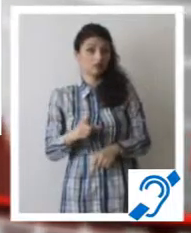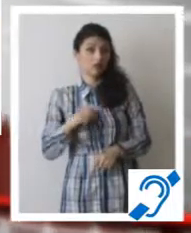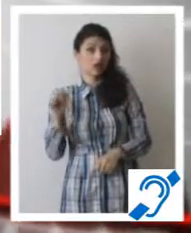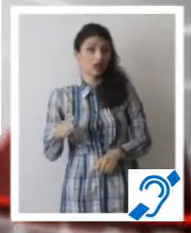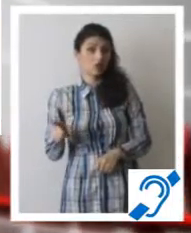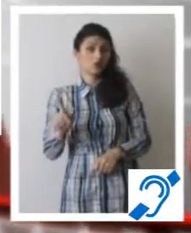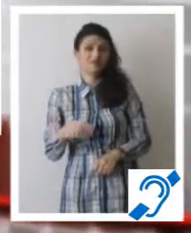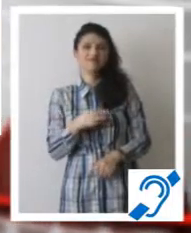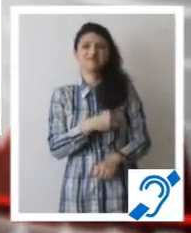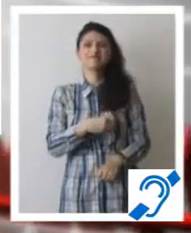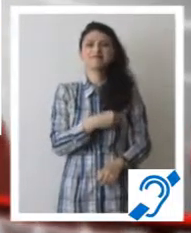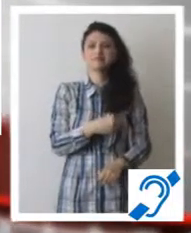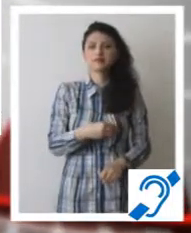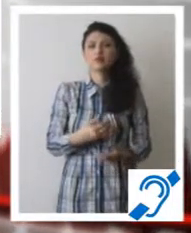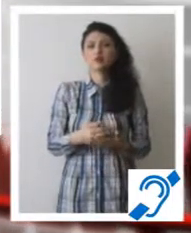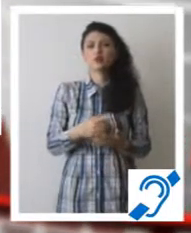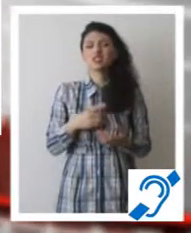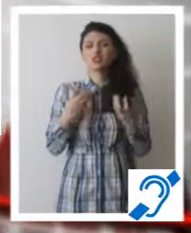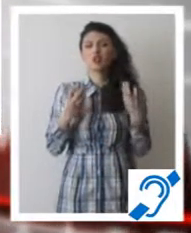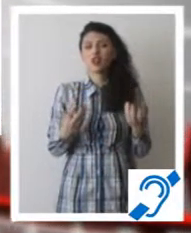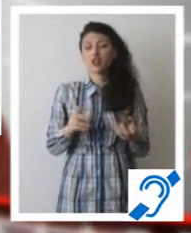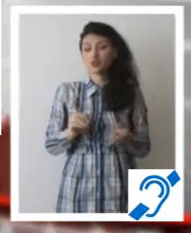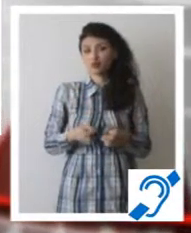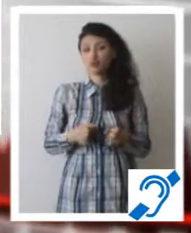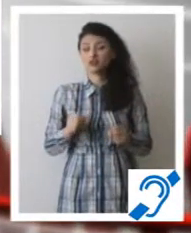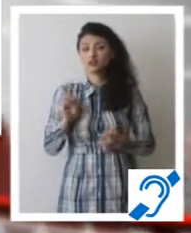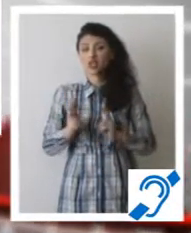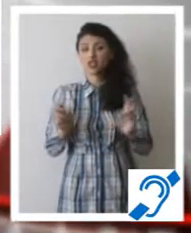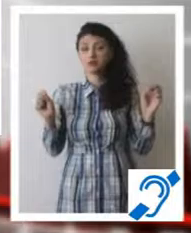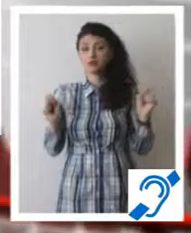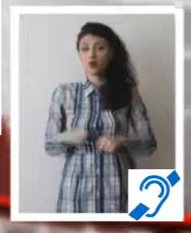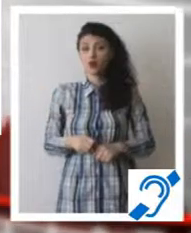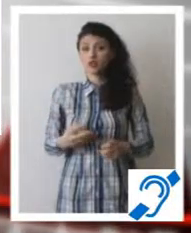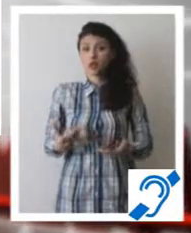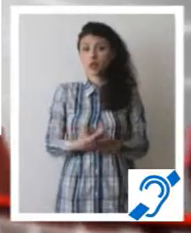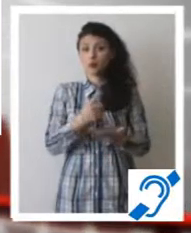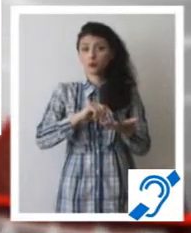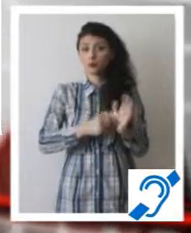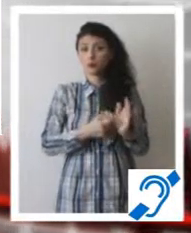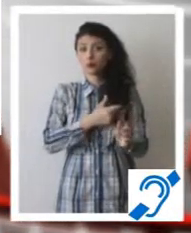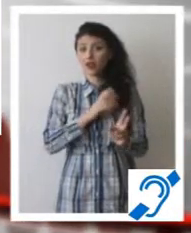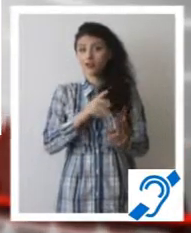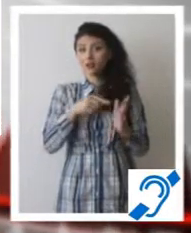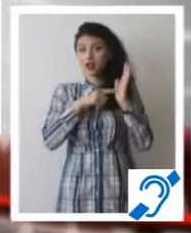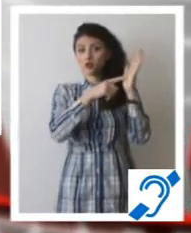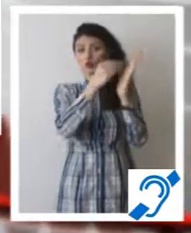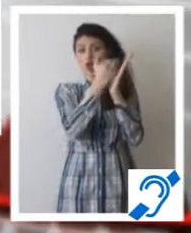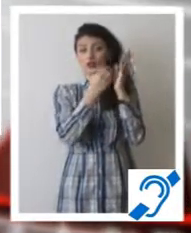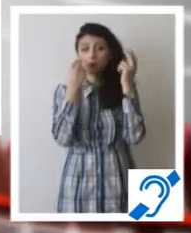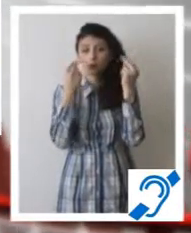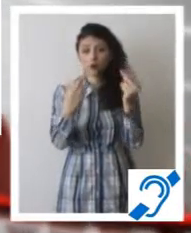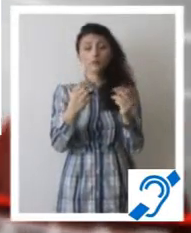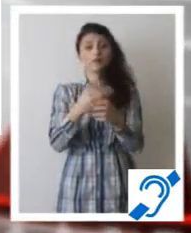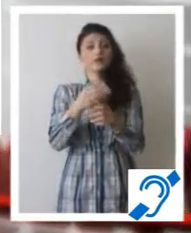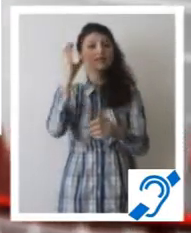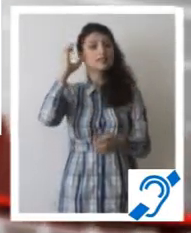tot dificil, foarte greu, trebuie să-l tratăm la fel cu seriozitate ca să putem să avem un rezultat pe măsură. Etapa